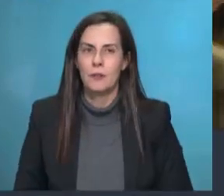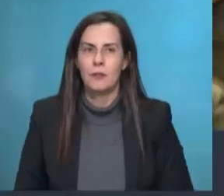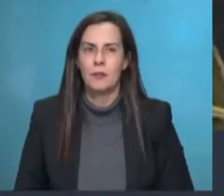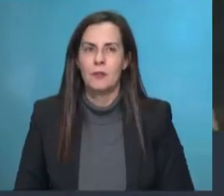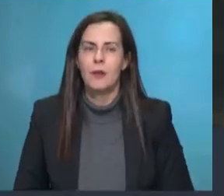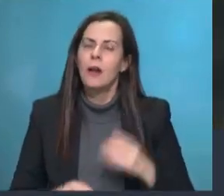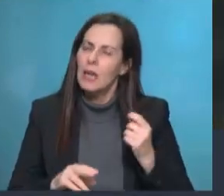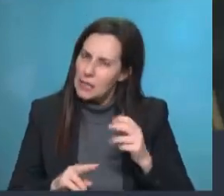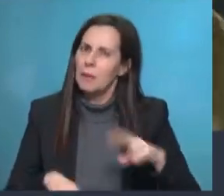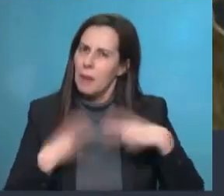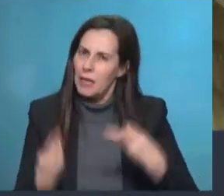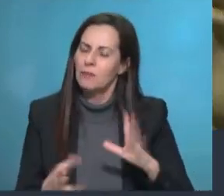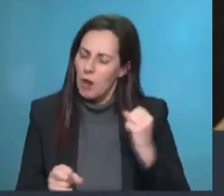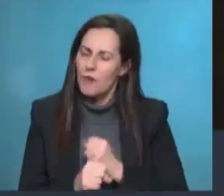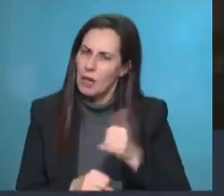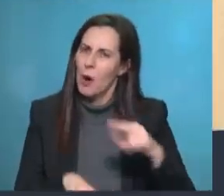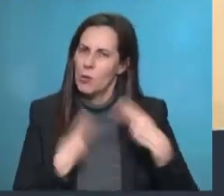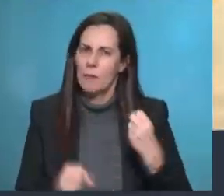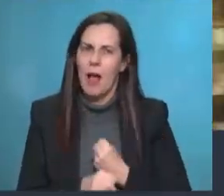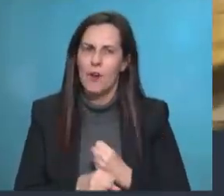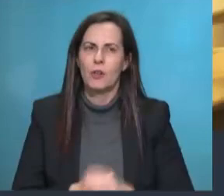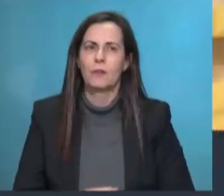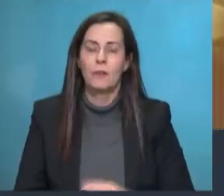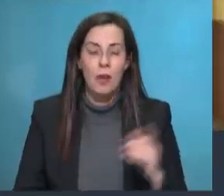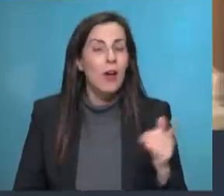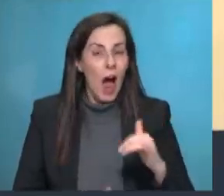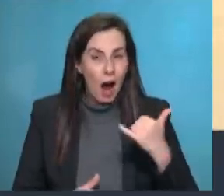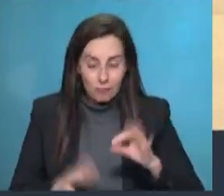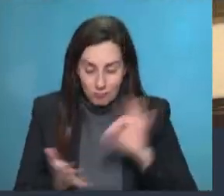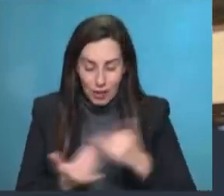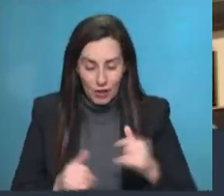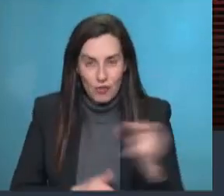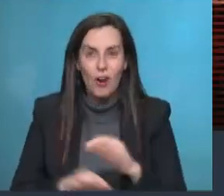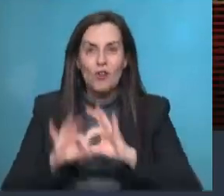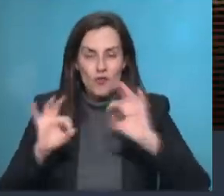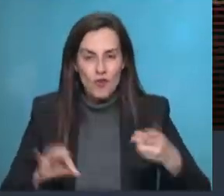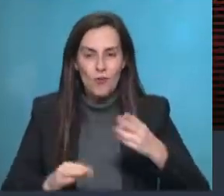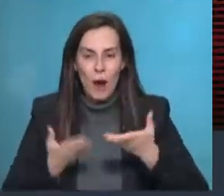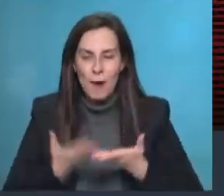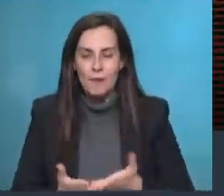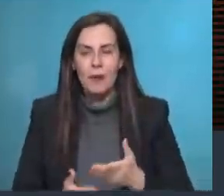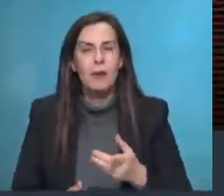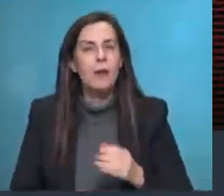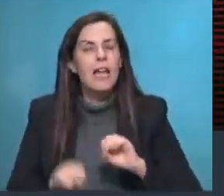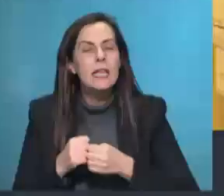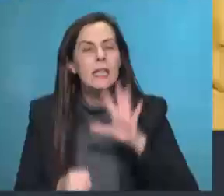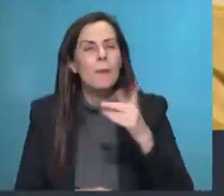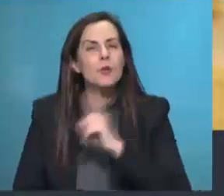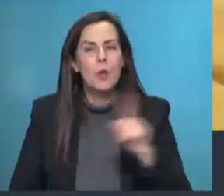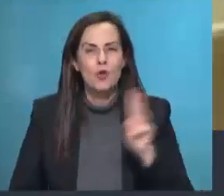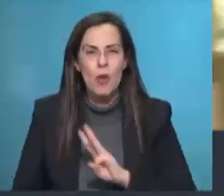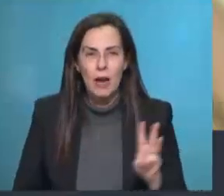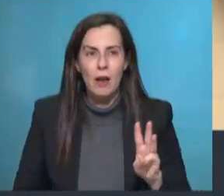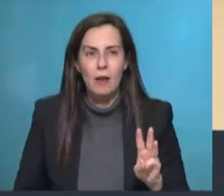לחזור טיפה ל לעבודה רק השבוע נפתחה מחדש הנזק כמעט 5 מיליון שקלים